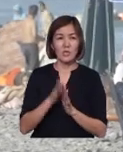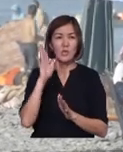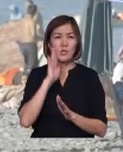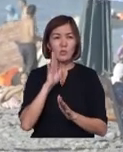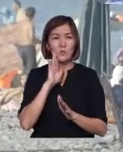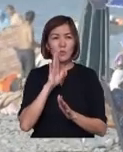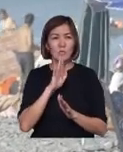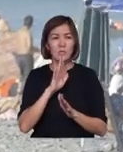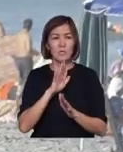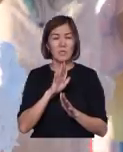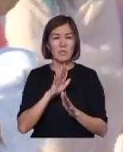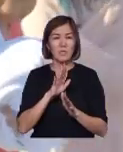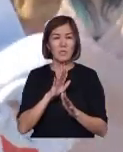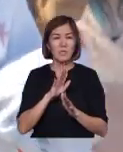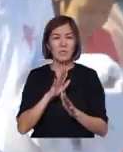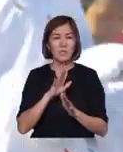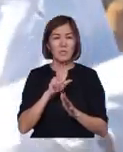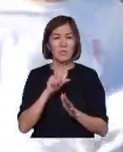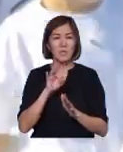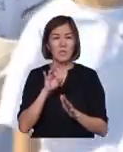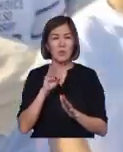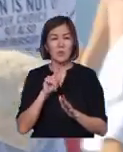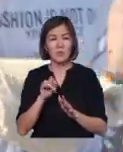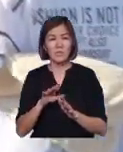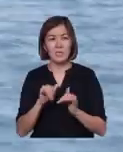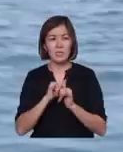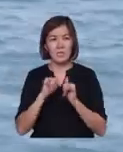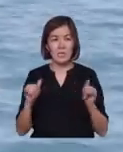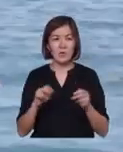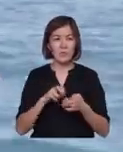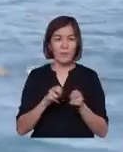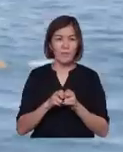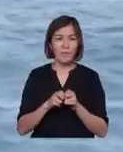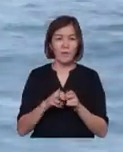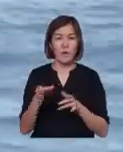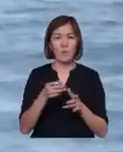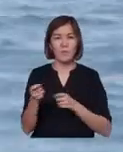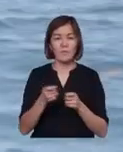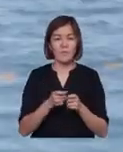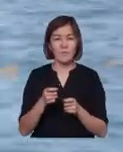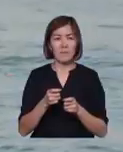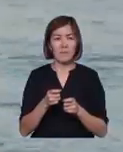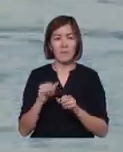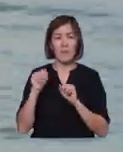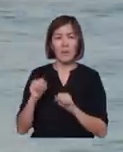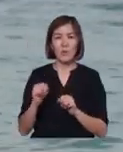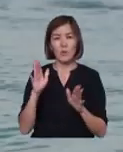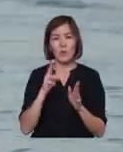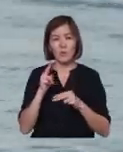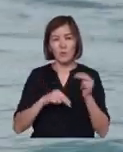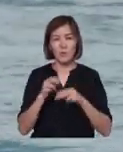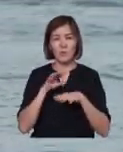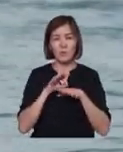жағалауының шайылуы, салдарынан эрозия процесі белең алған. Осы мәселені шешу үшін облыс әкімдігі жағалауды қорғау құрылысын қолға